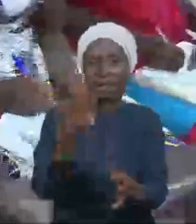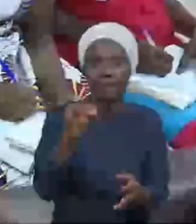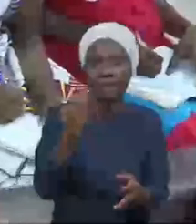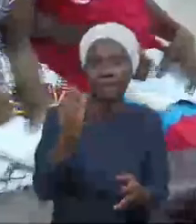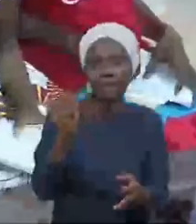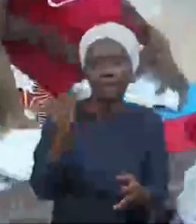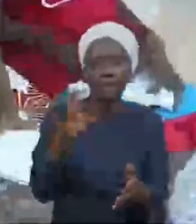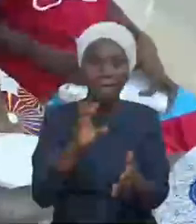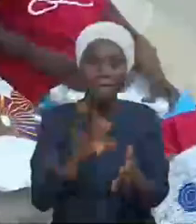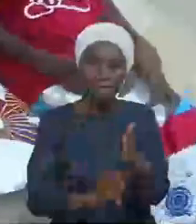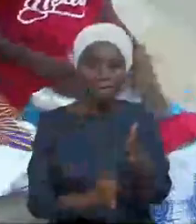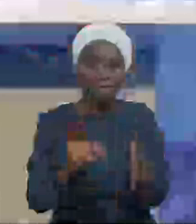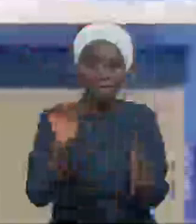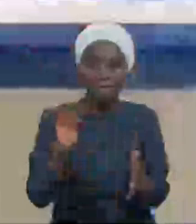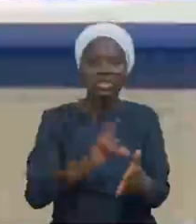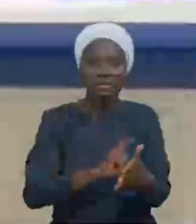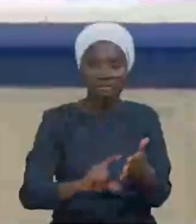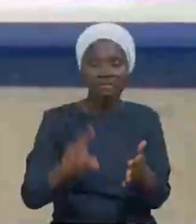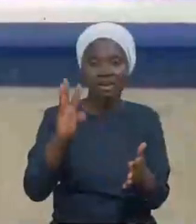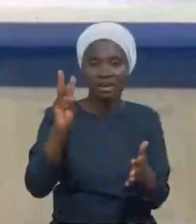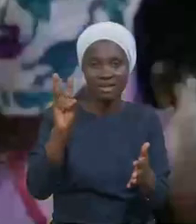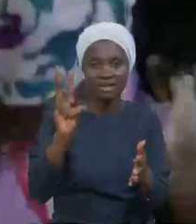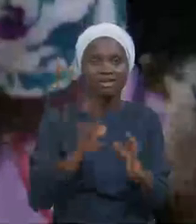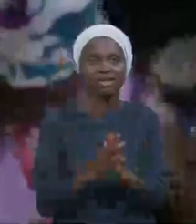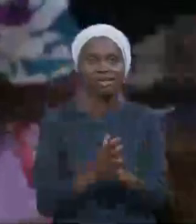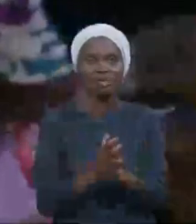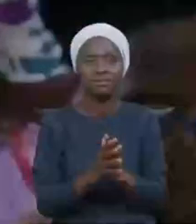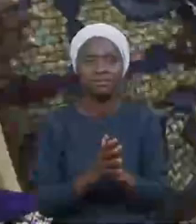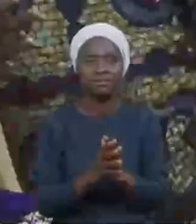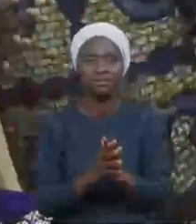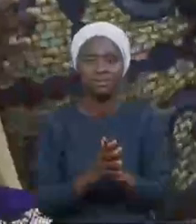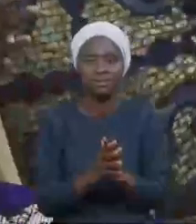verset 16. En Matthieu 8, verset